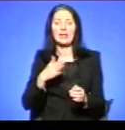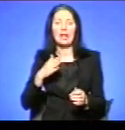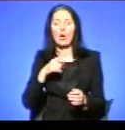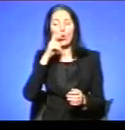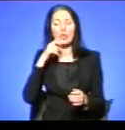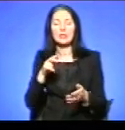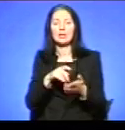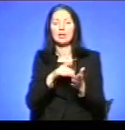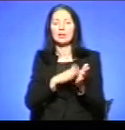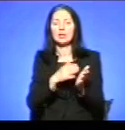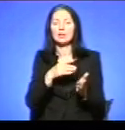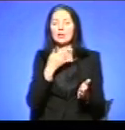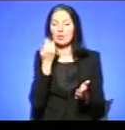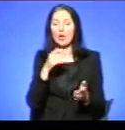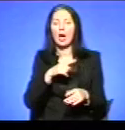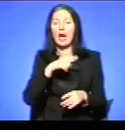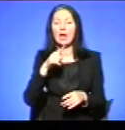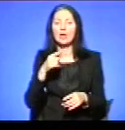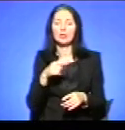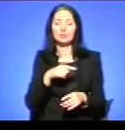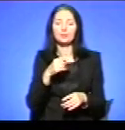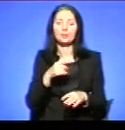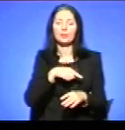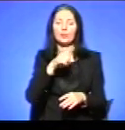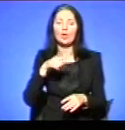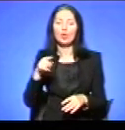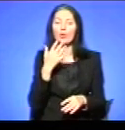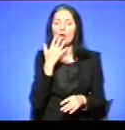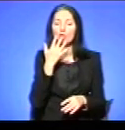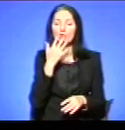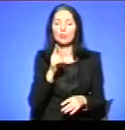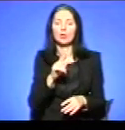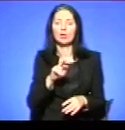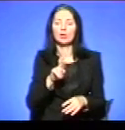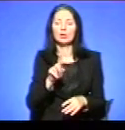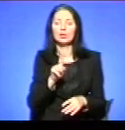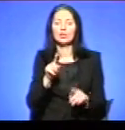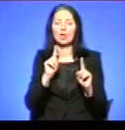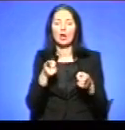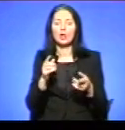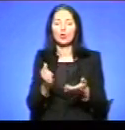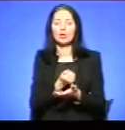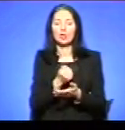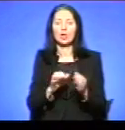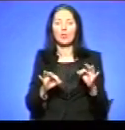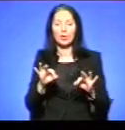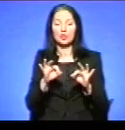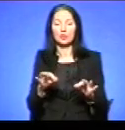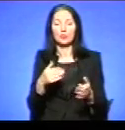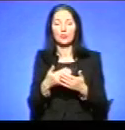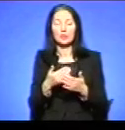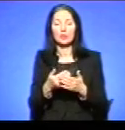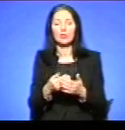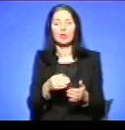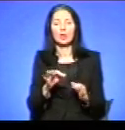чи реально їх знайти, і взагалі яка статистика щодо знаходження саме цих автомобілів? Насправді, безліч людей думає,